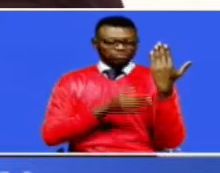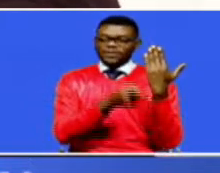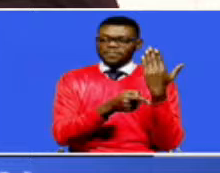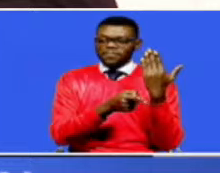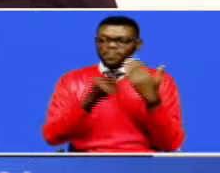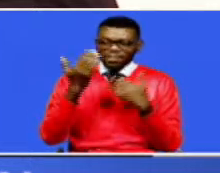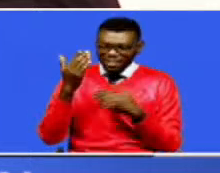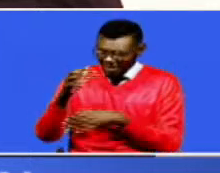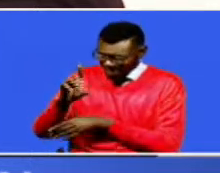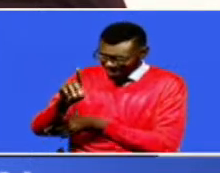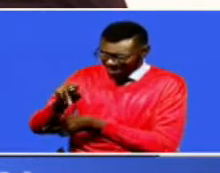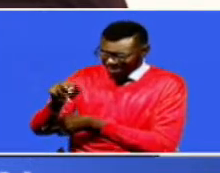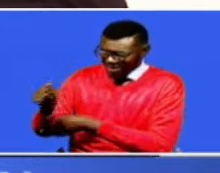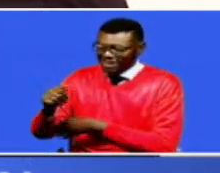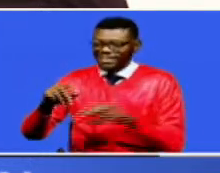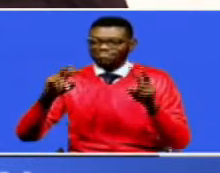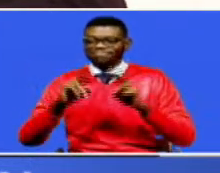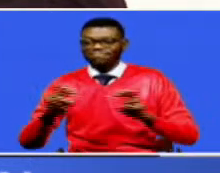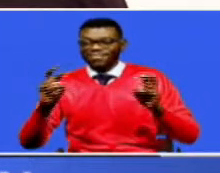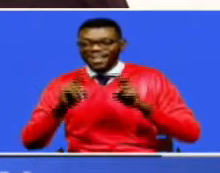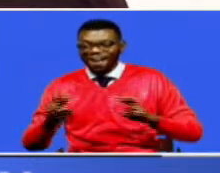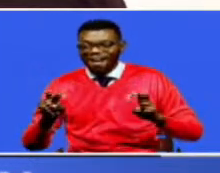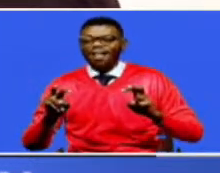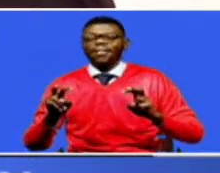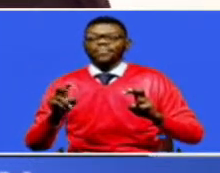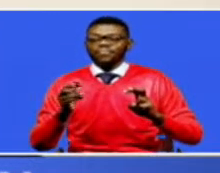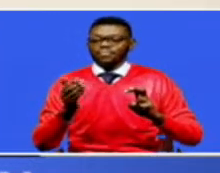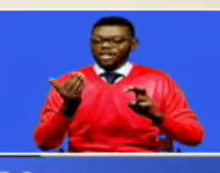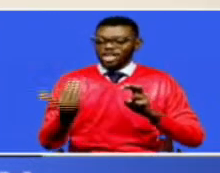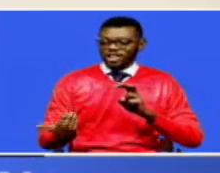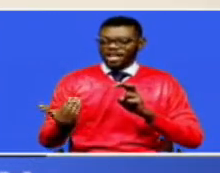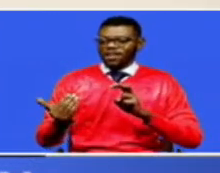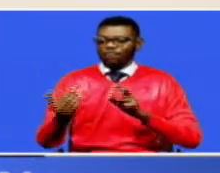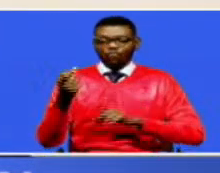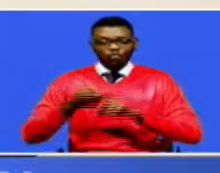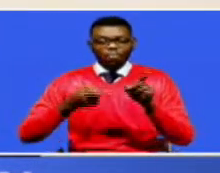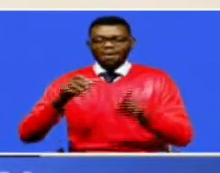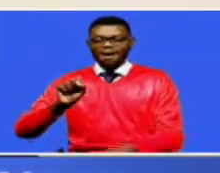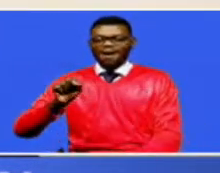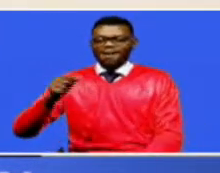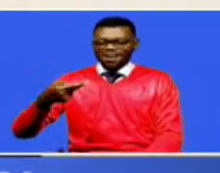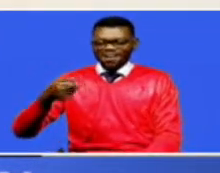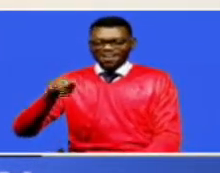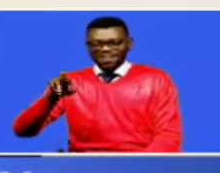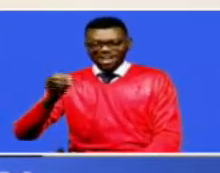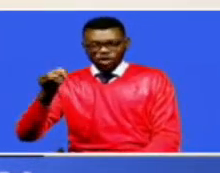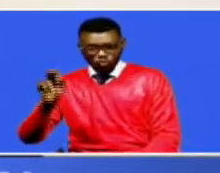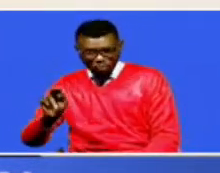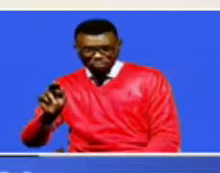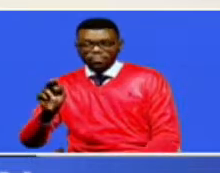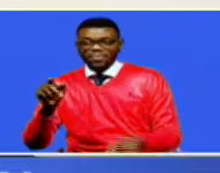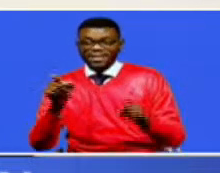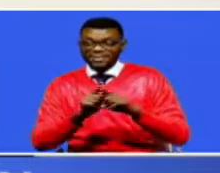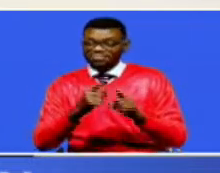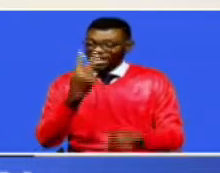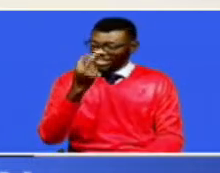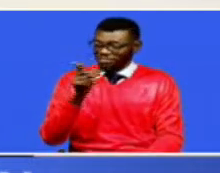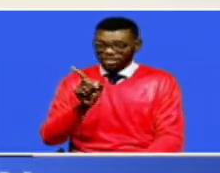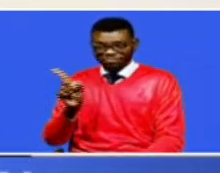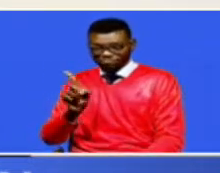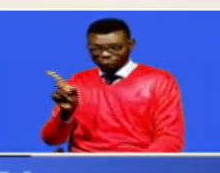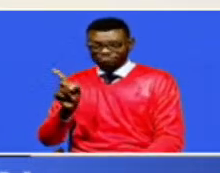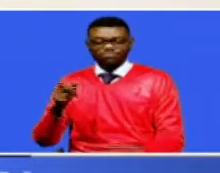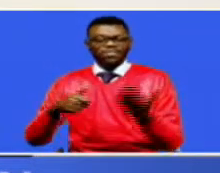from the fetus that is Sharon Belin Otieno's child. Vile vile, ripoti ikitolewa kuhusu mshukiwa wa pili Michael